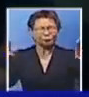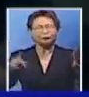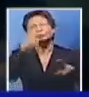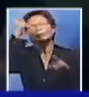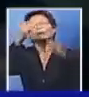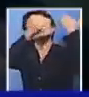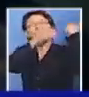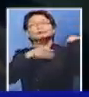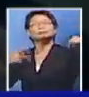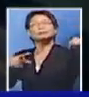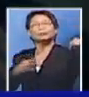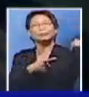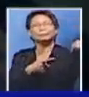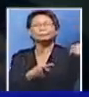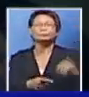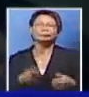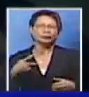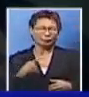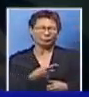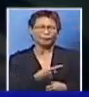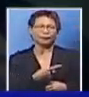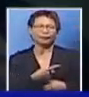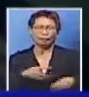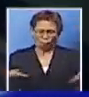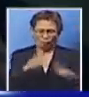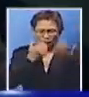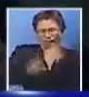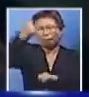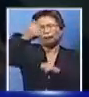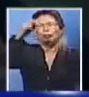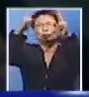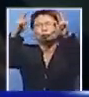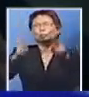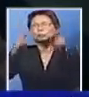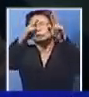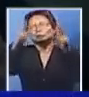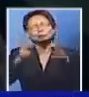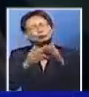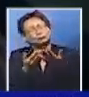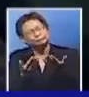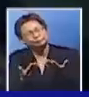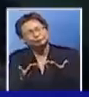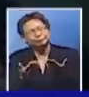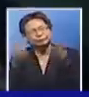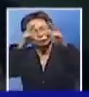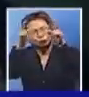kami. Jadi kami kena laksanakan dengan baik. Ujian-ujian itu adalah